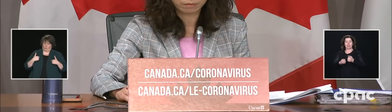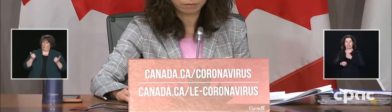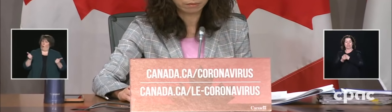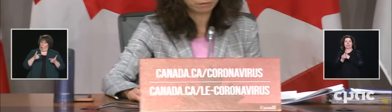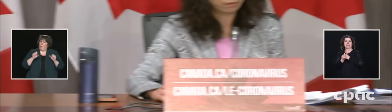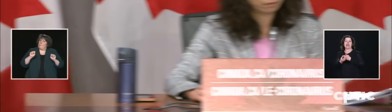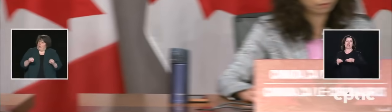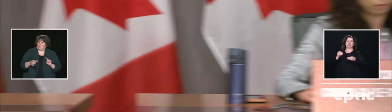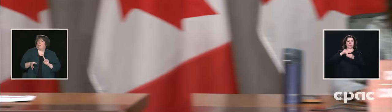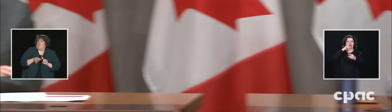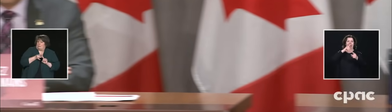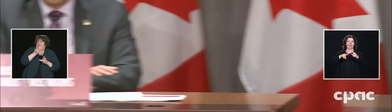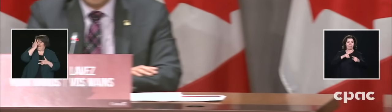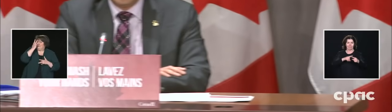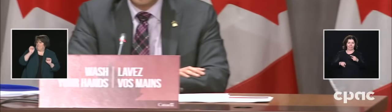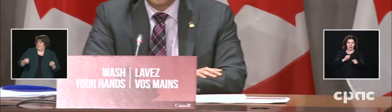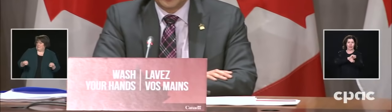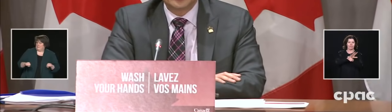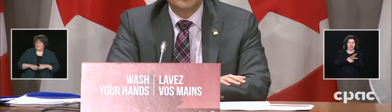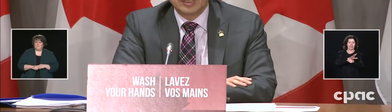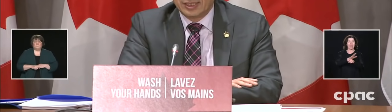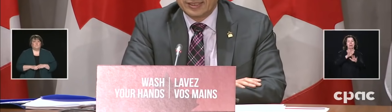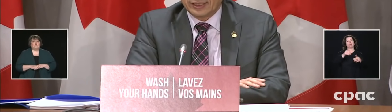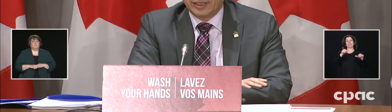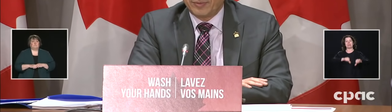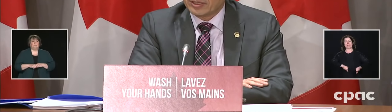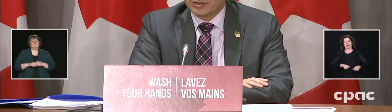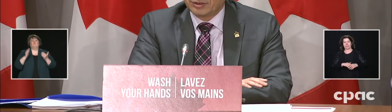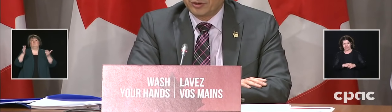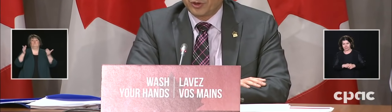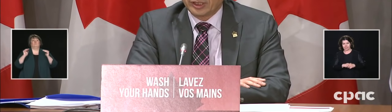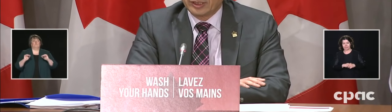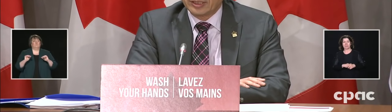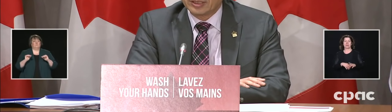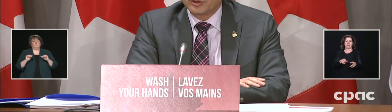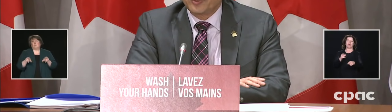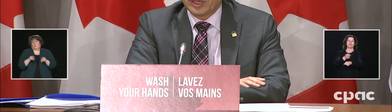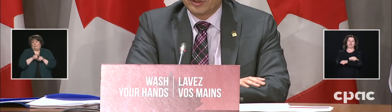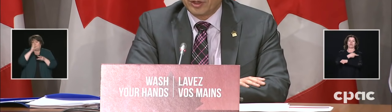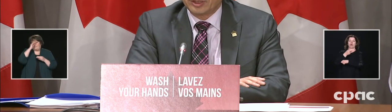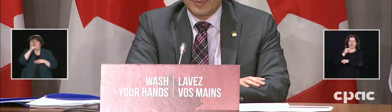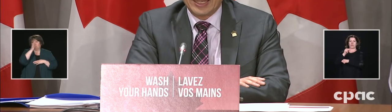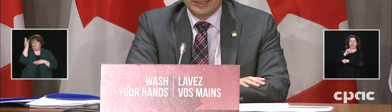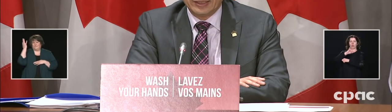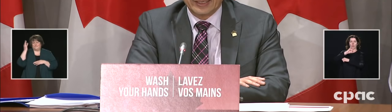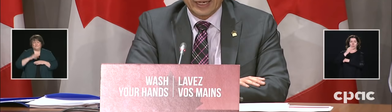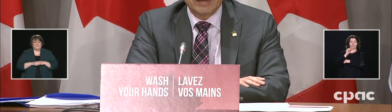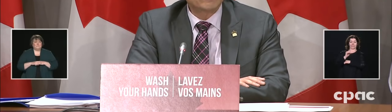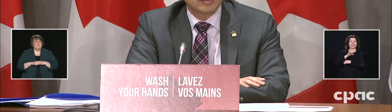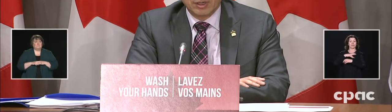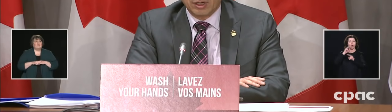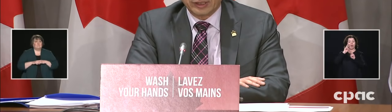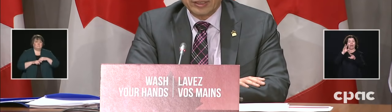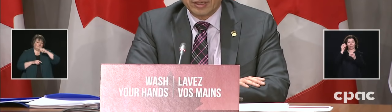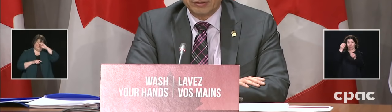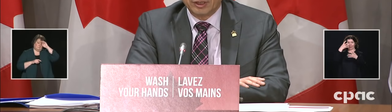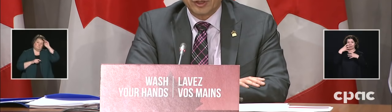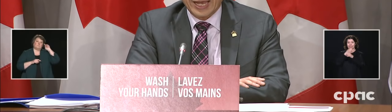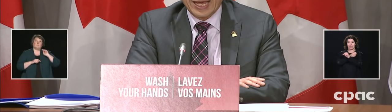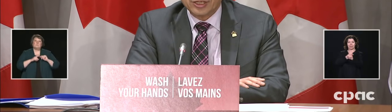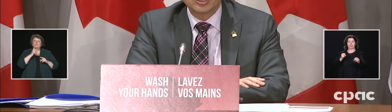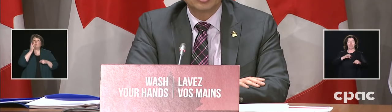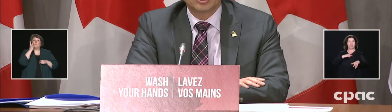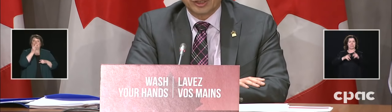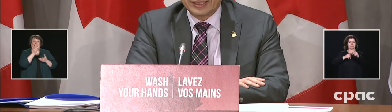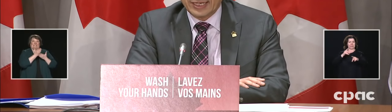Diapositive 7. Selon les données disponibles, certaines personnes courent un risque supérieur de maladies graves en raison de